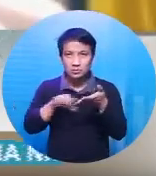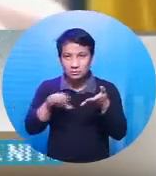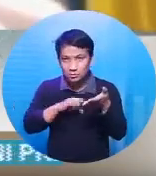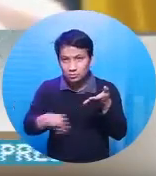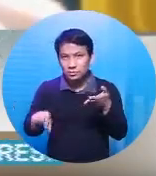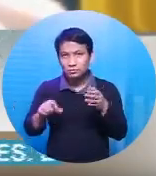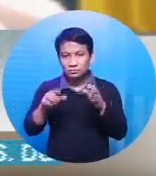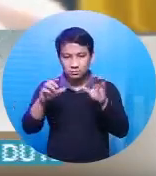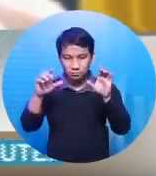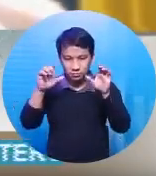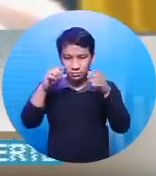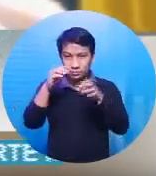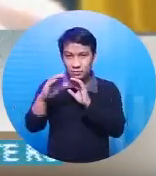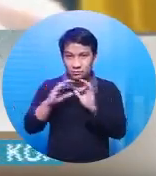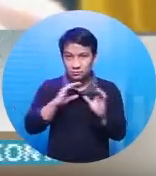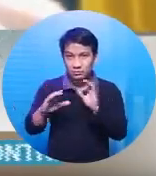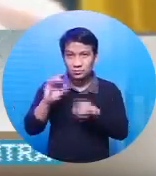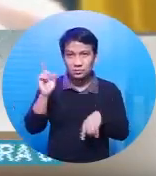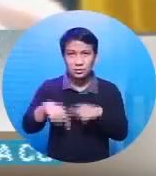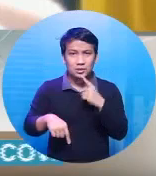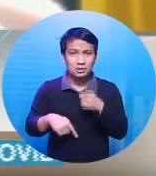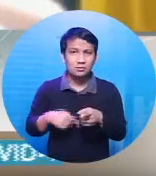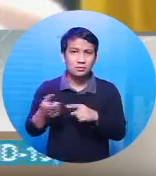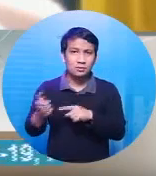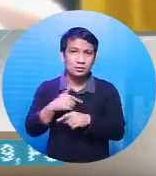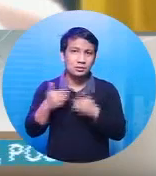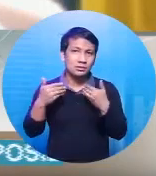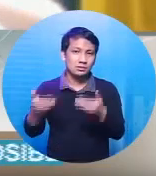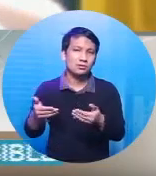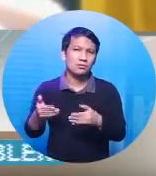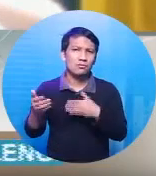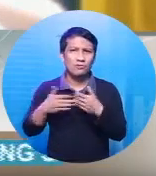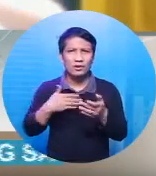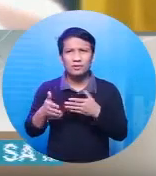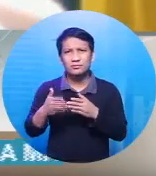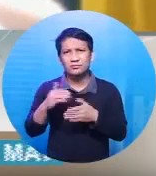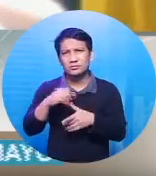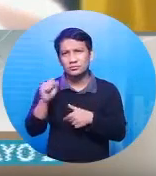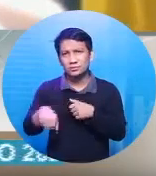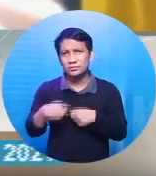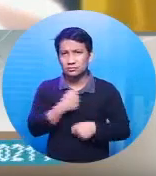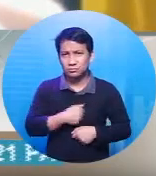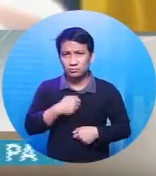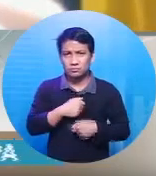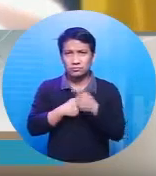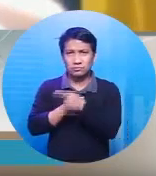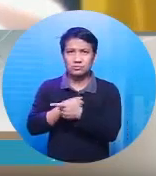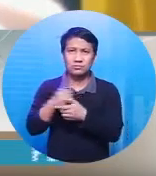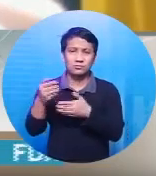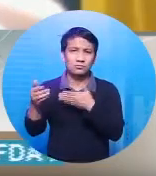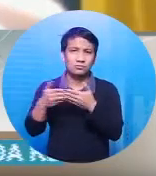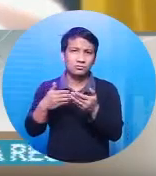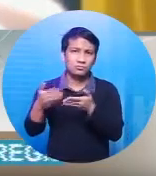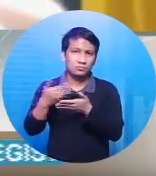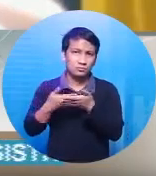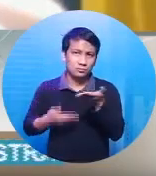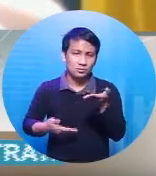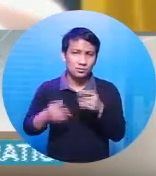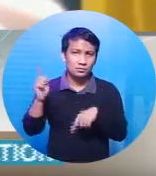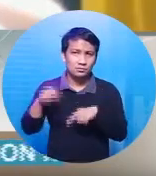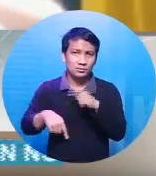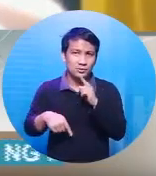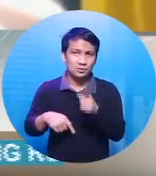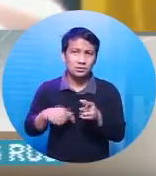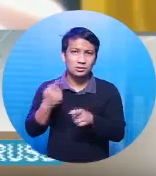Yung palang screenshot na yon, sabi mo, hindi pala natuloy, etc. So therefore, you have to apologize for all those things that you said na hindi naman